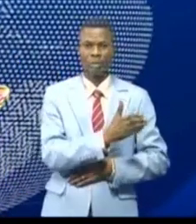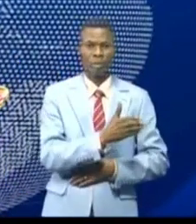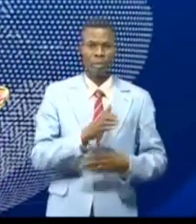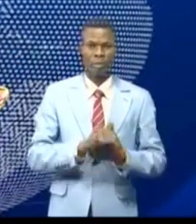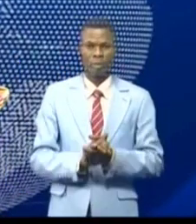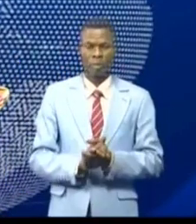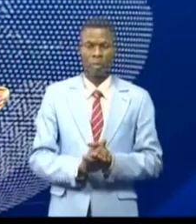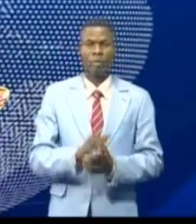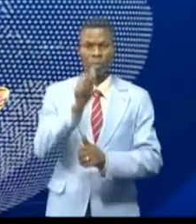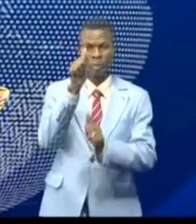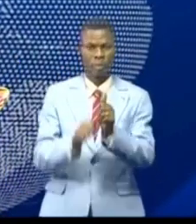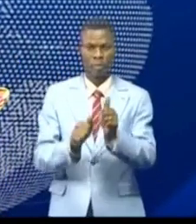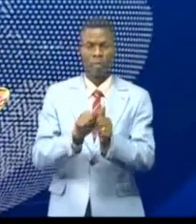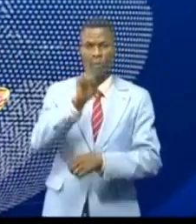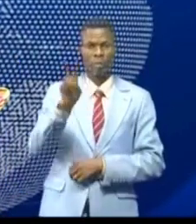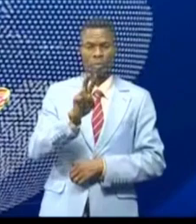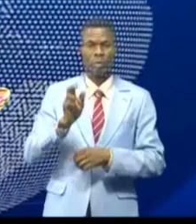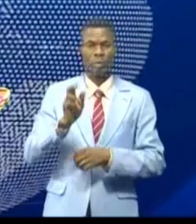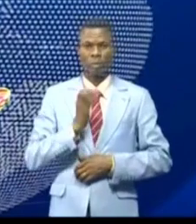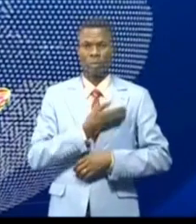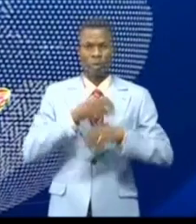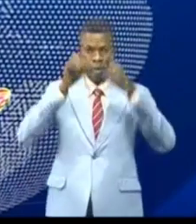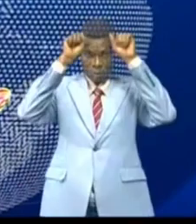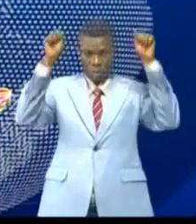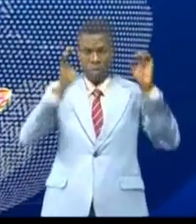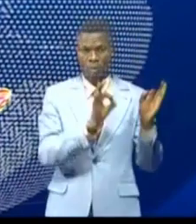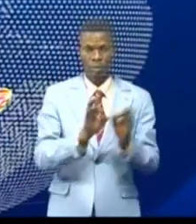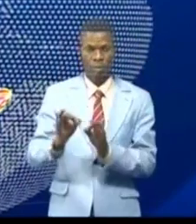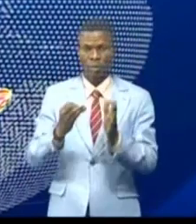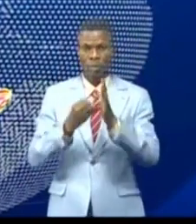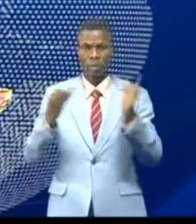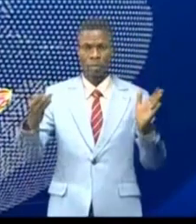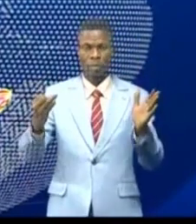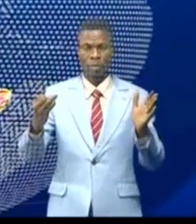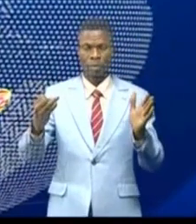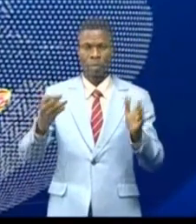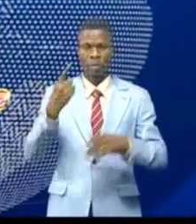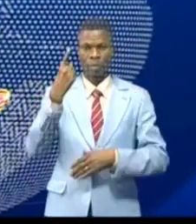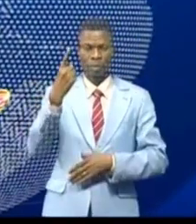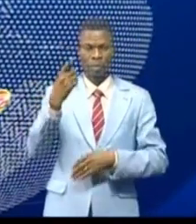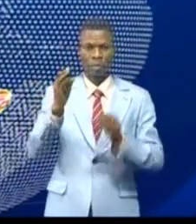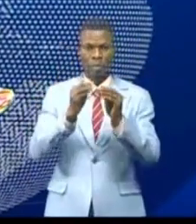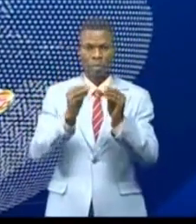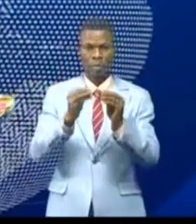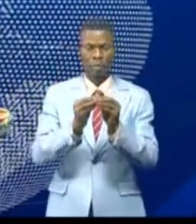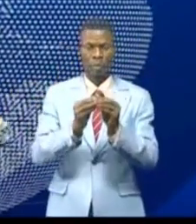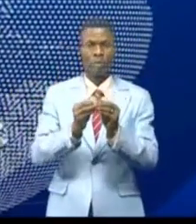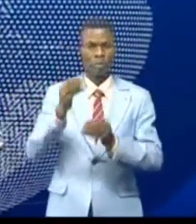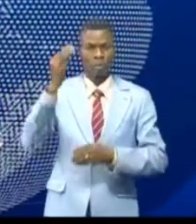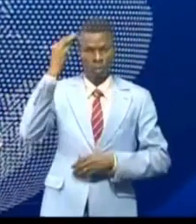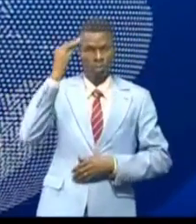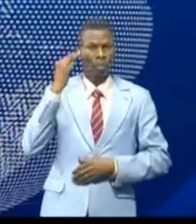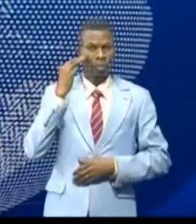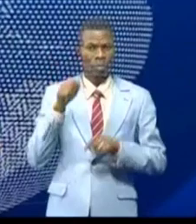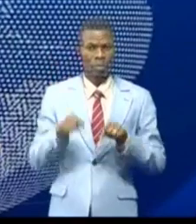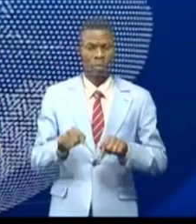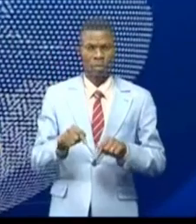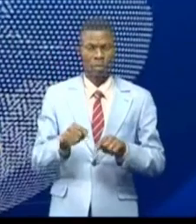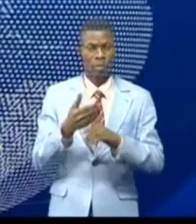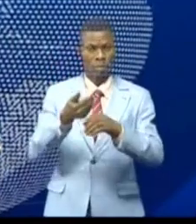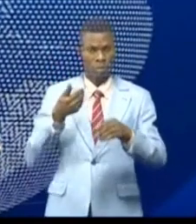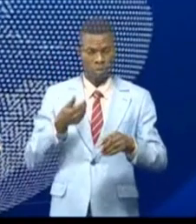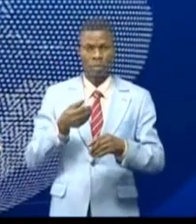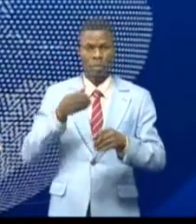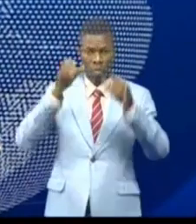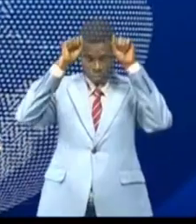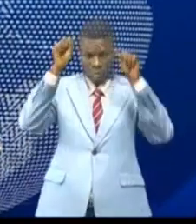Comme tout le vendredi, le président de la République a présidé la 71e réunion du Conseil des ministres. Mais avant, il a